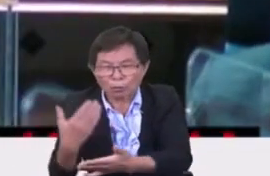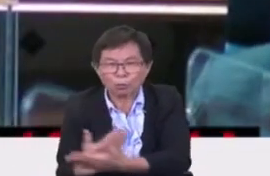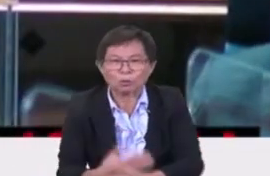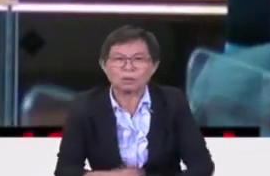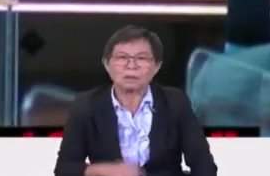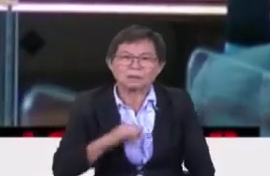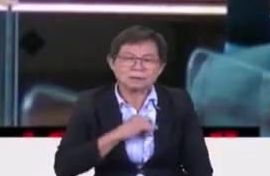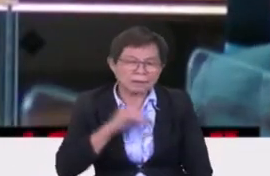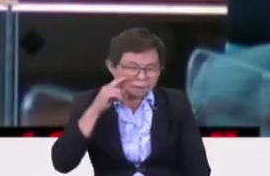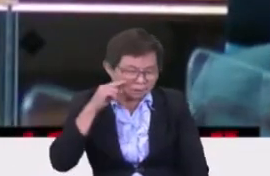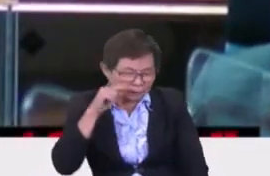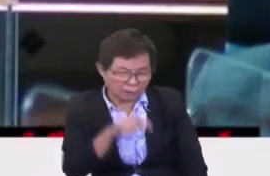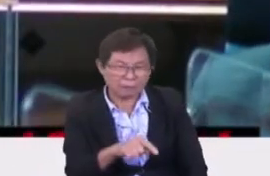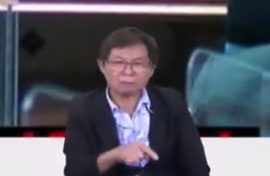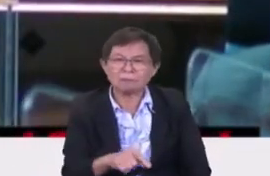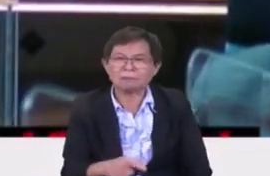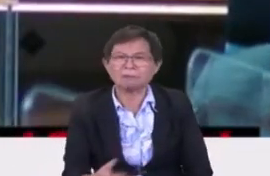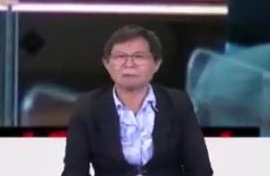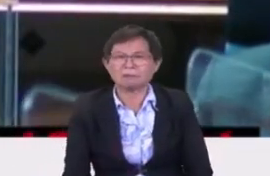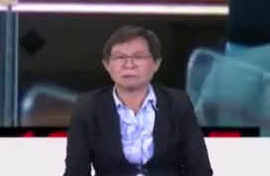melihat bahwa